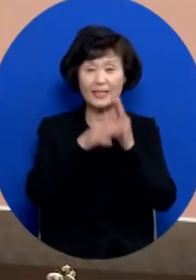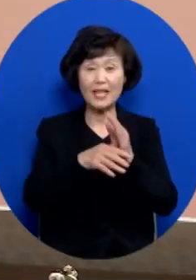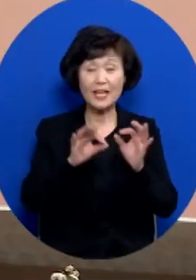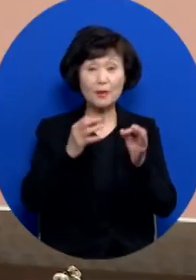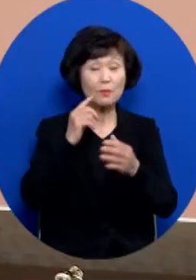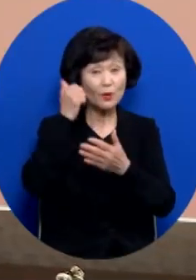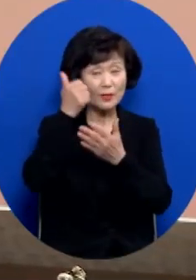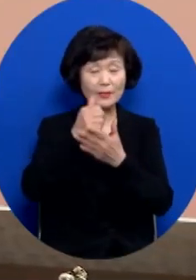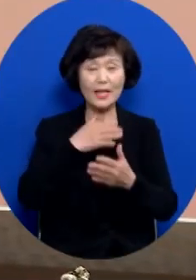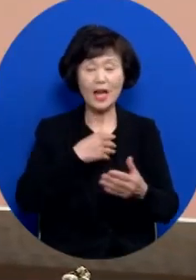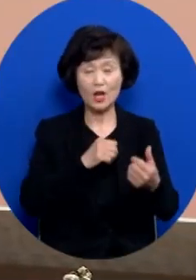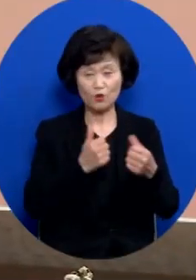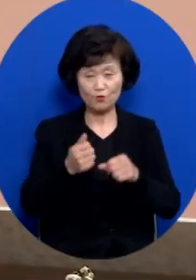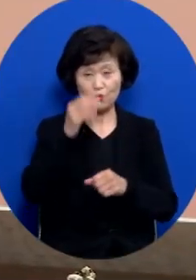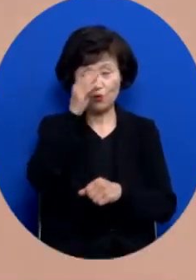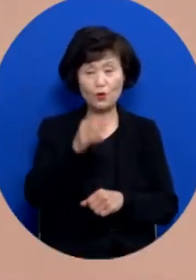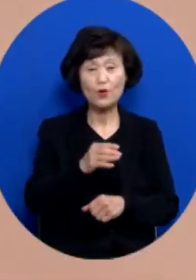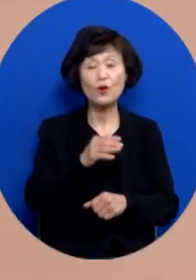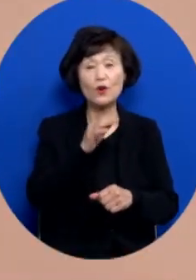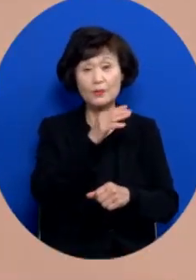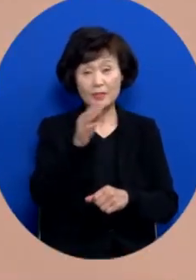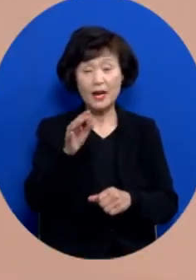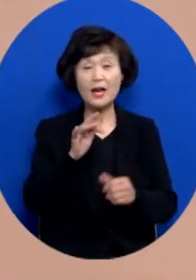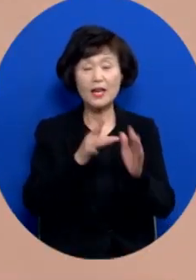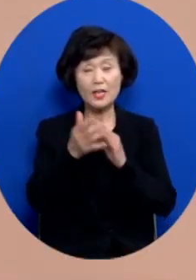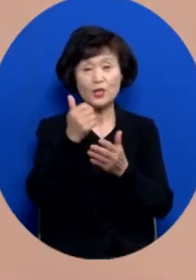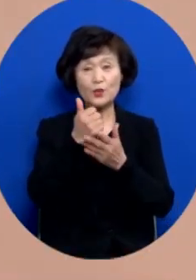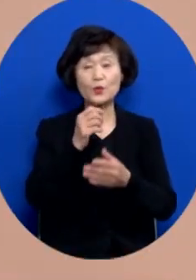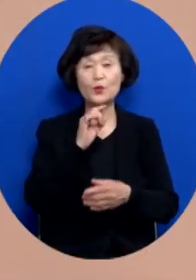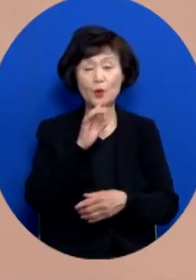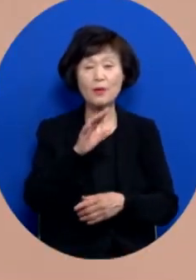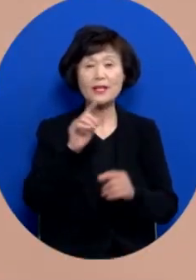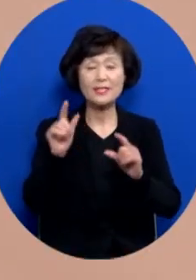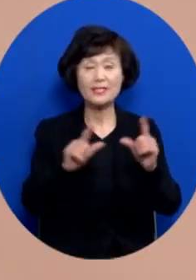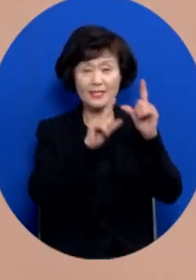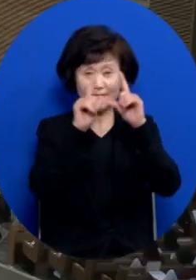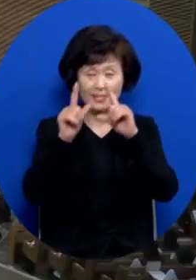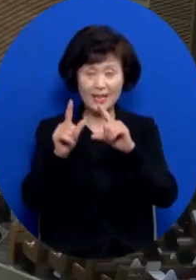예수로 사는 삶, 교회의 정신을 계승하는 목회를 하겠다고 취임 소감을 전했습니다.